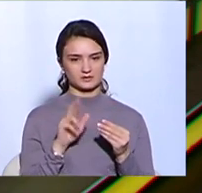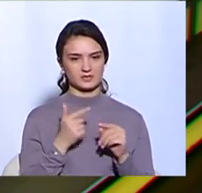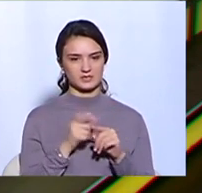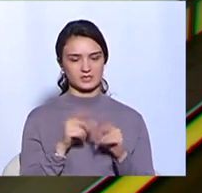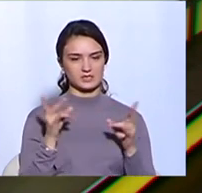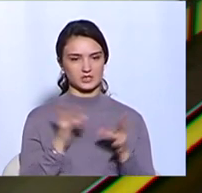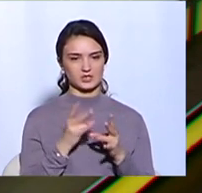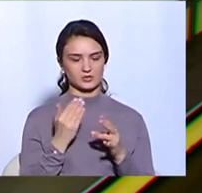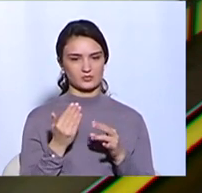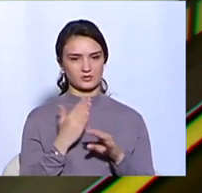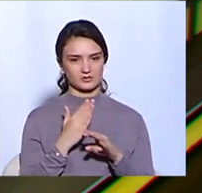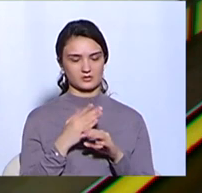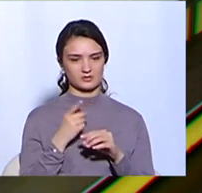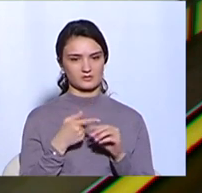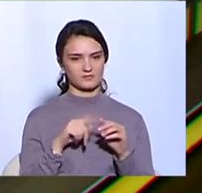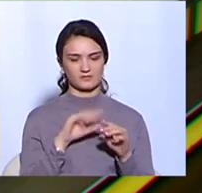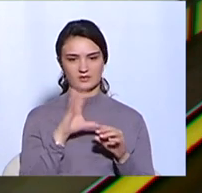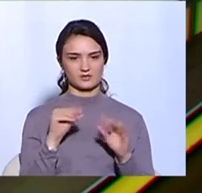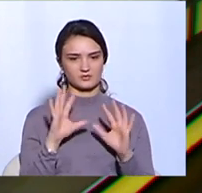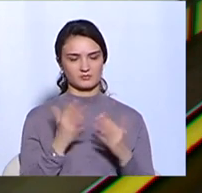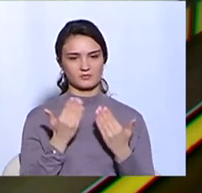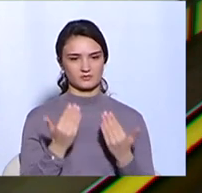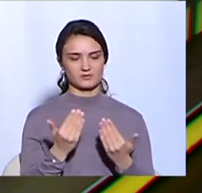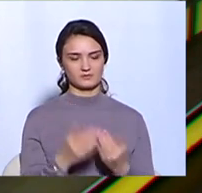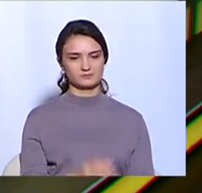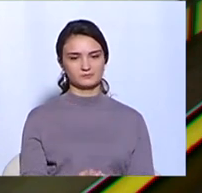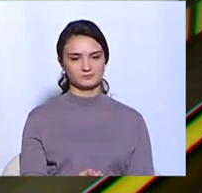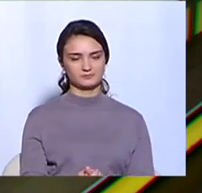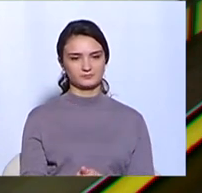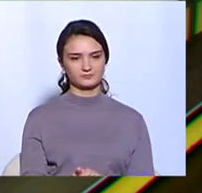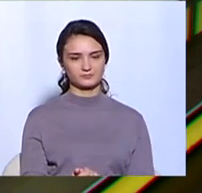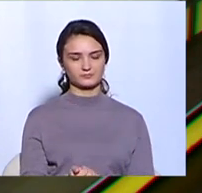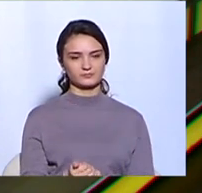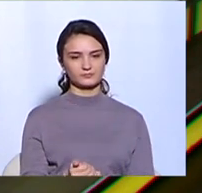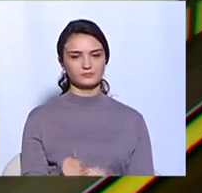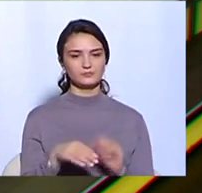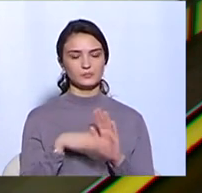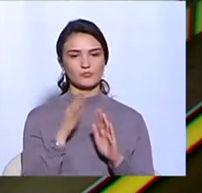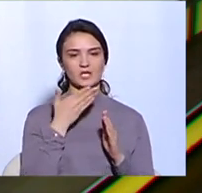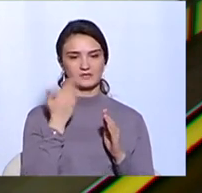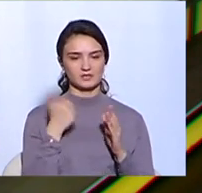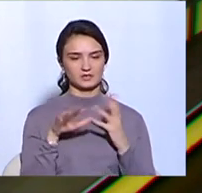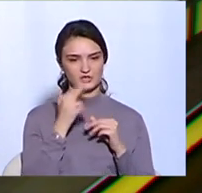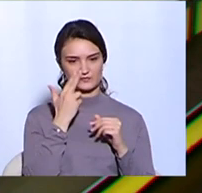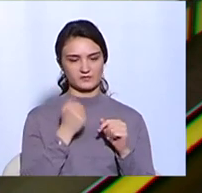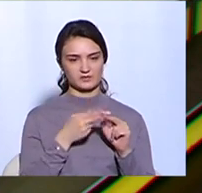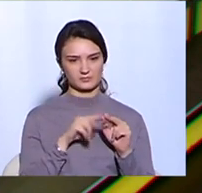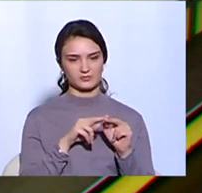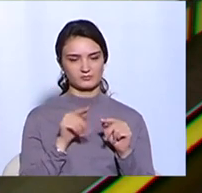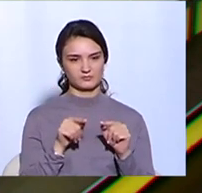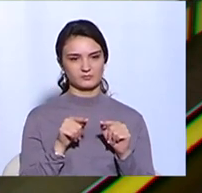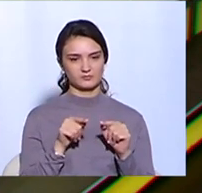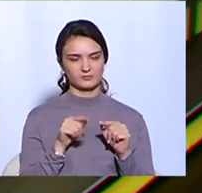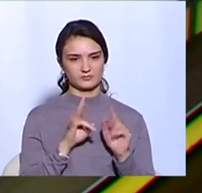ძალიან საჭირო ინსტრუმენტი იქნება ყველა შემთხვევაში. ბავშვები საერთაშორის ბევრად უფრო ადვილად ეგუებიან ამას, ვიდრე მშობლები. ამიტომ მშობლებმა